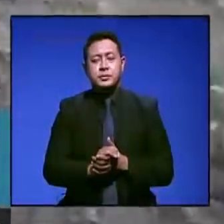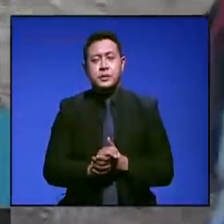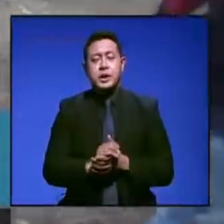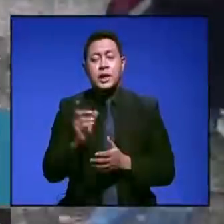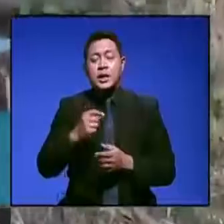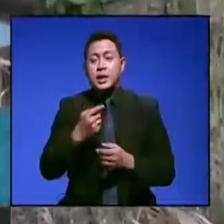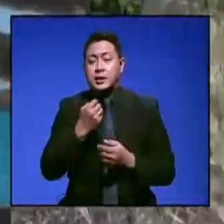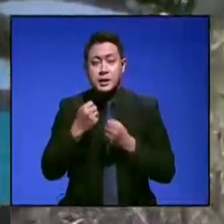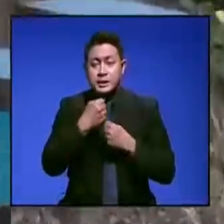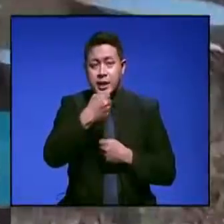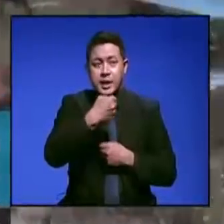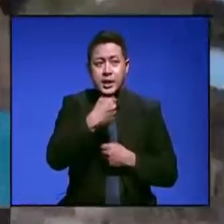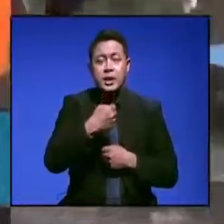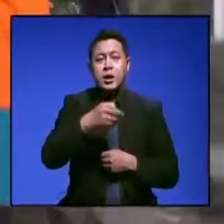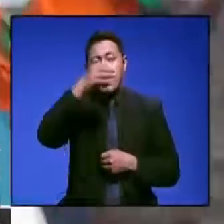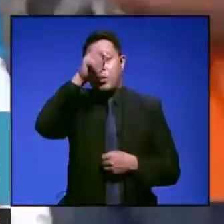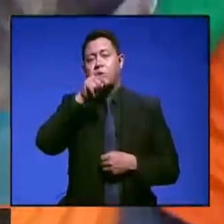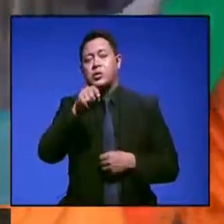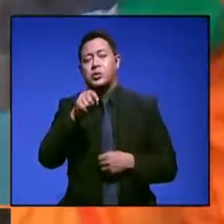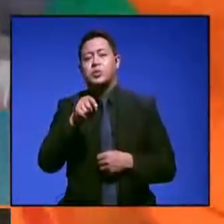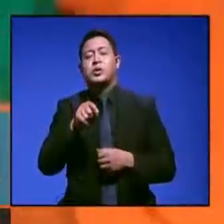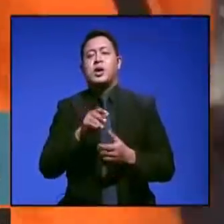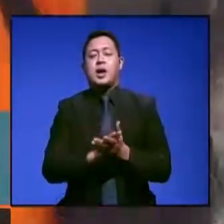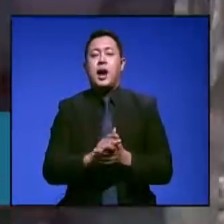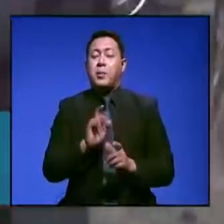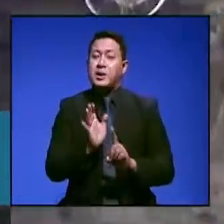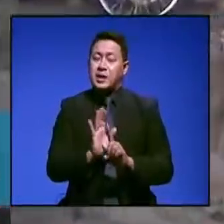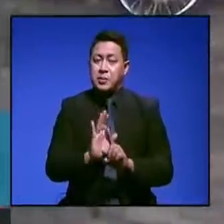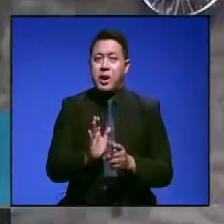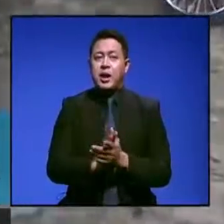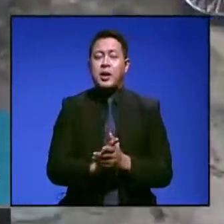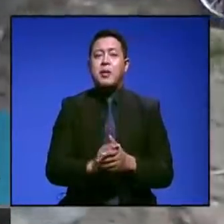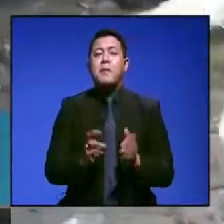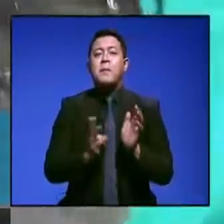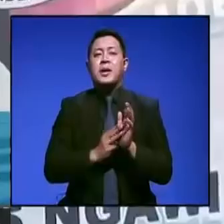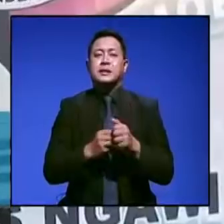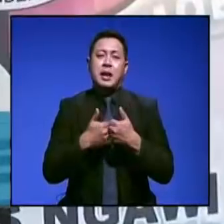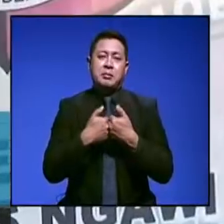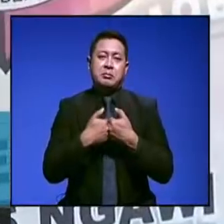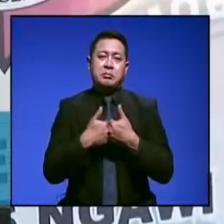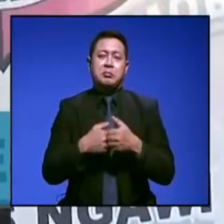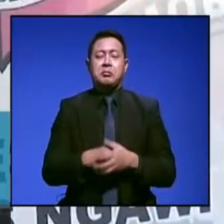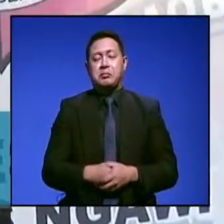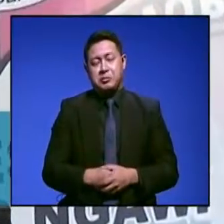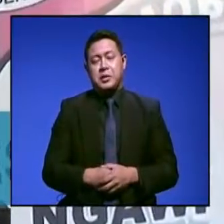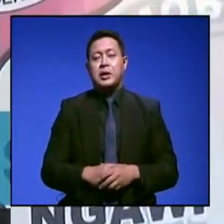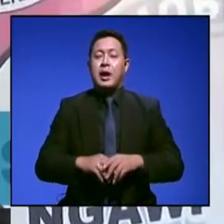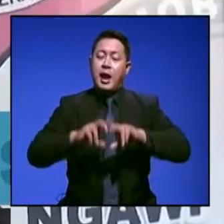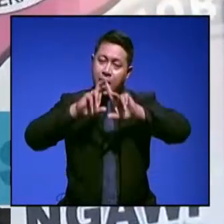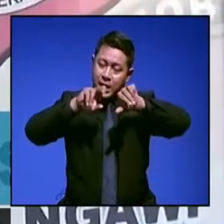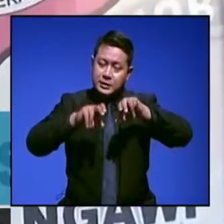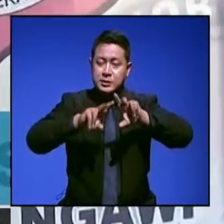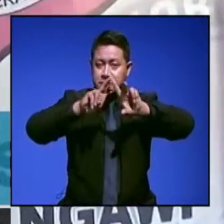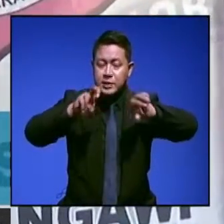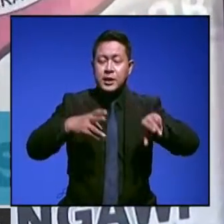Dari keterangan sejumlah saksi, polisi menduga peristiwa tragis ini dilatari permasalahan asmara. Dari hasil penyelidikan kita,